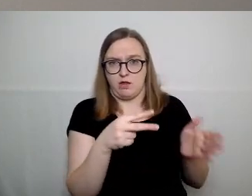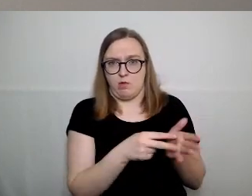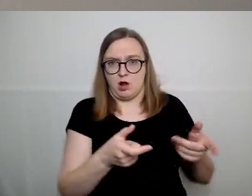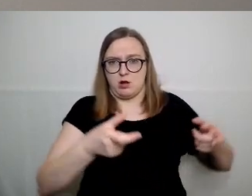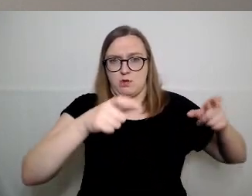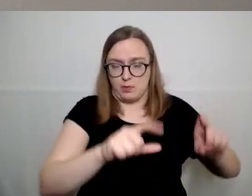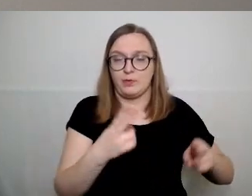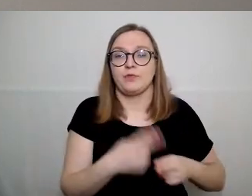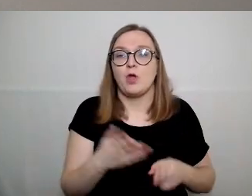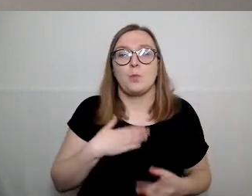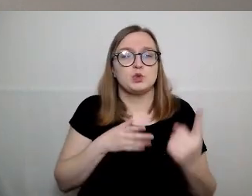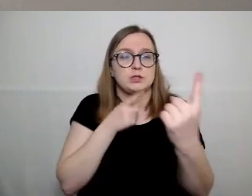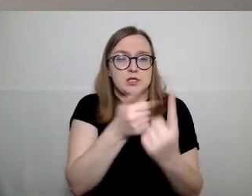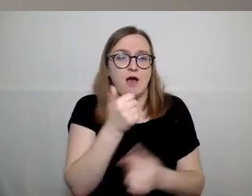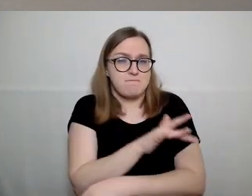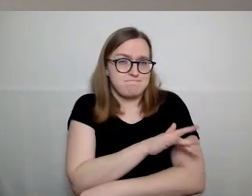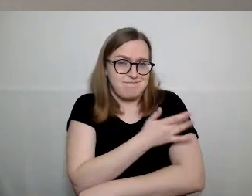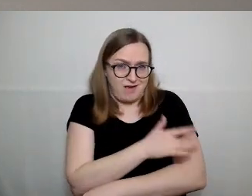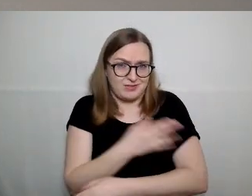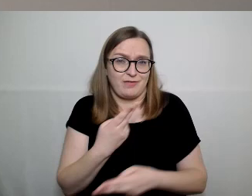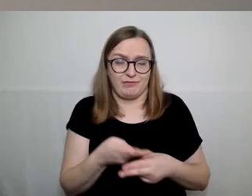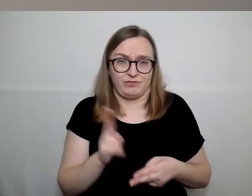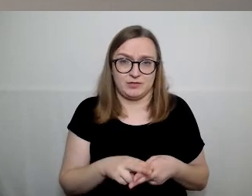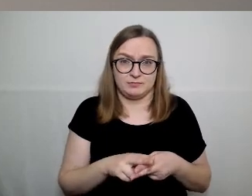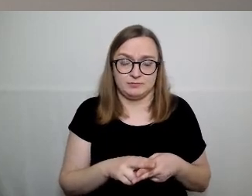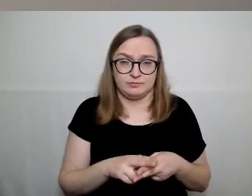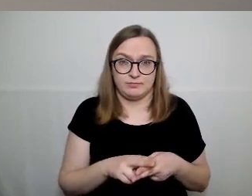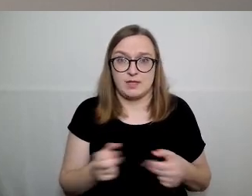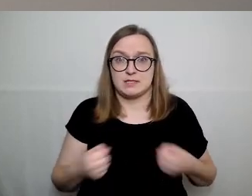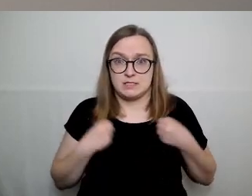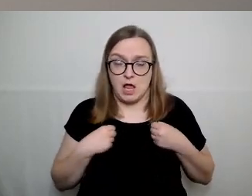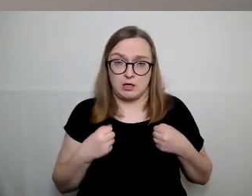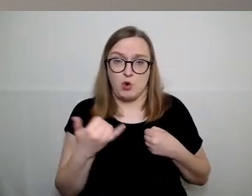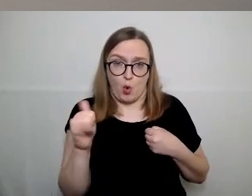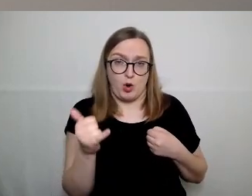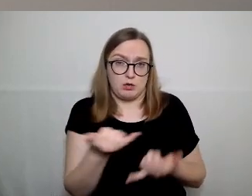mūsų tikslas, kad tos paslaugos, kurios yra teikiamos arba stengiamės teikti kokybiškas, jos būtų